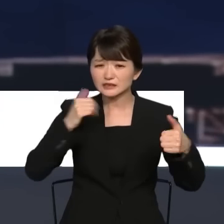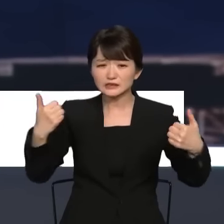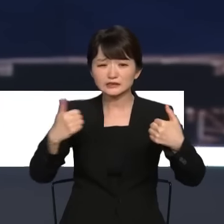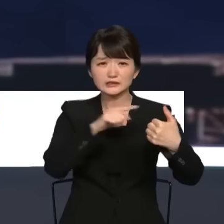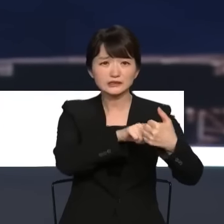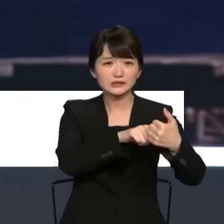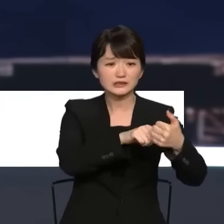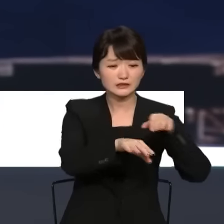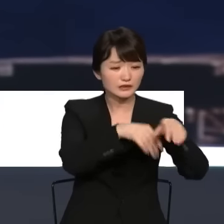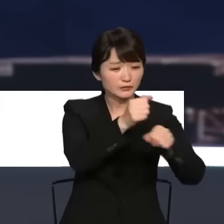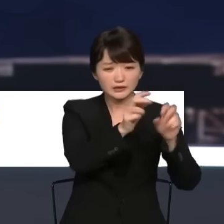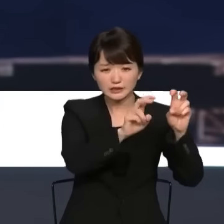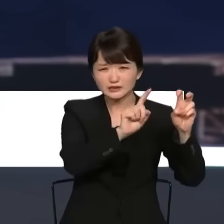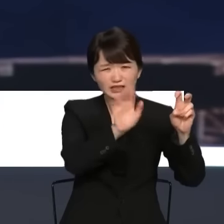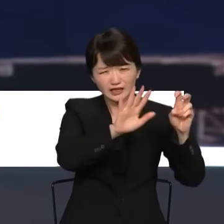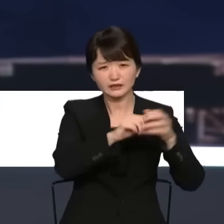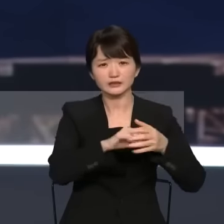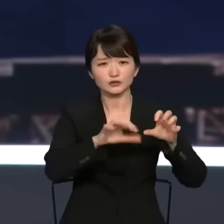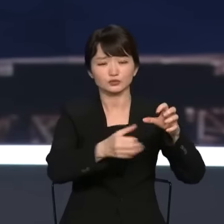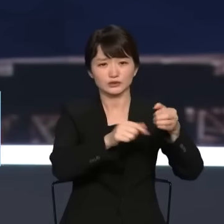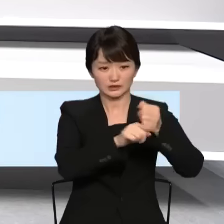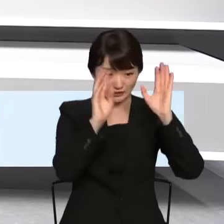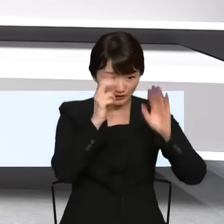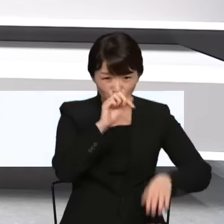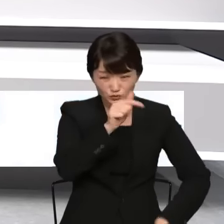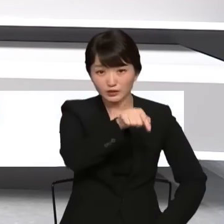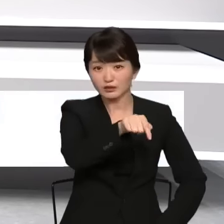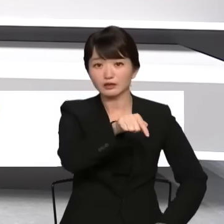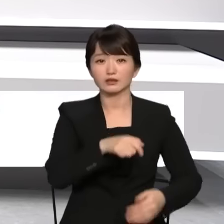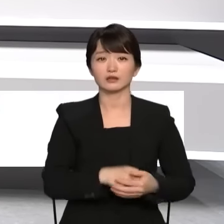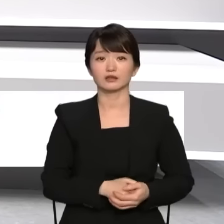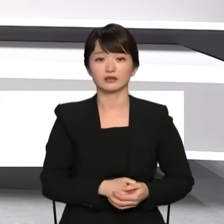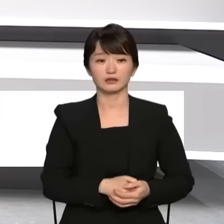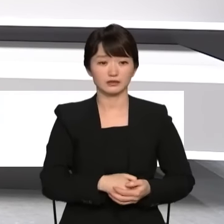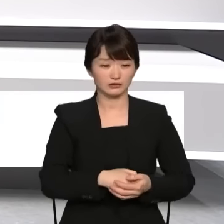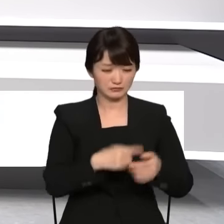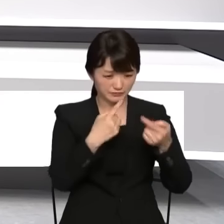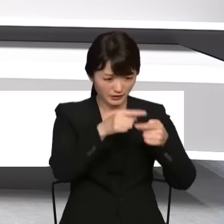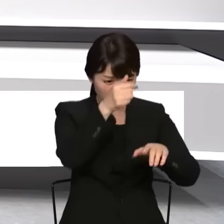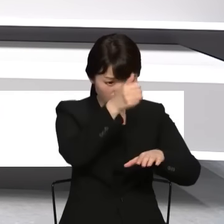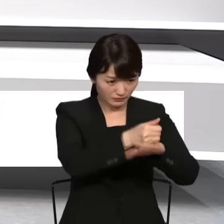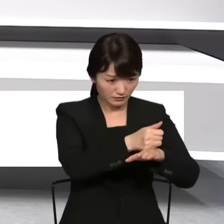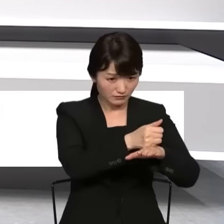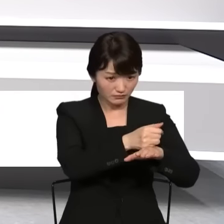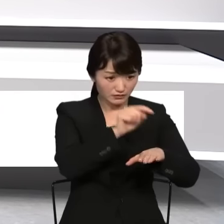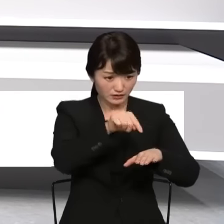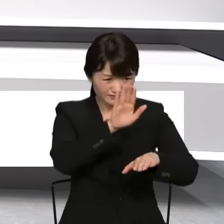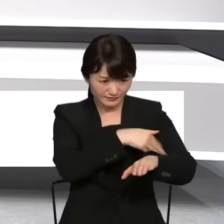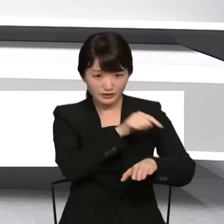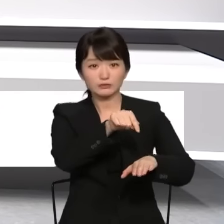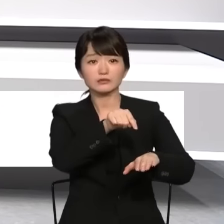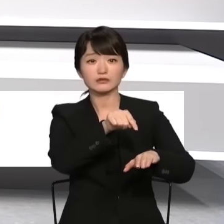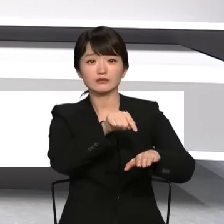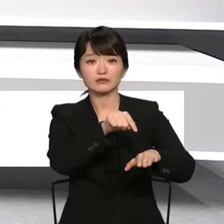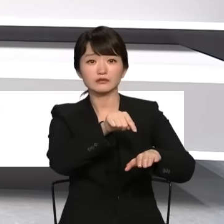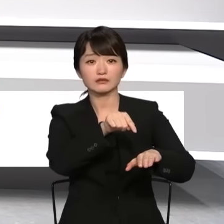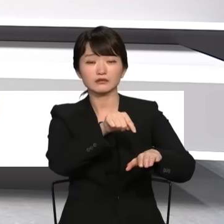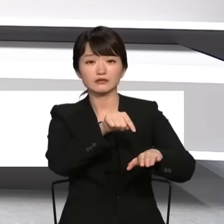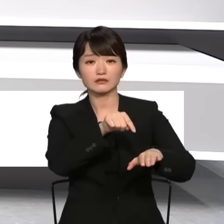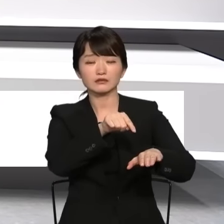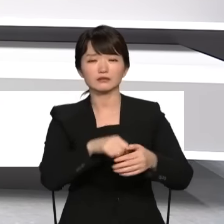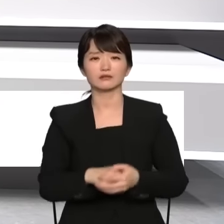제조사가 아닌 국가수는 점입니다 국가수 감정 결과가 잘못되었다는 점을